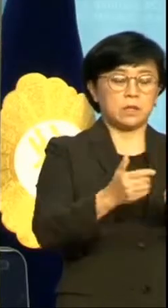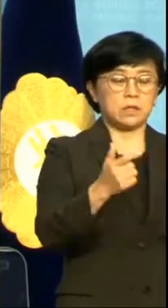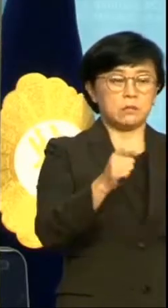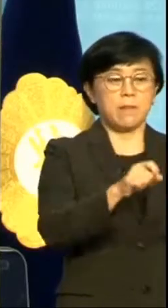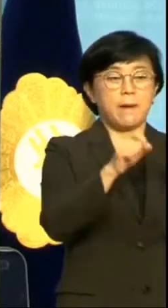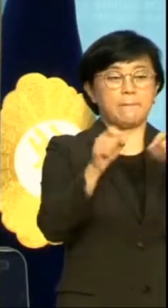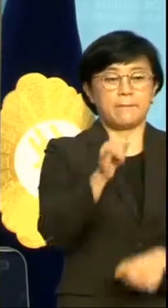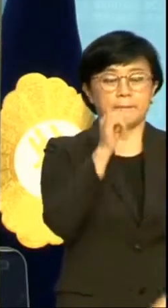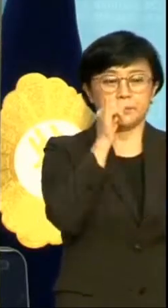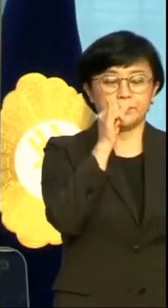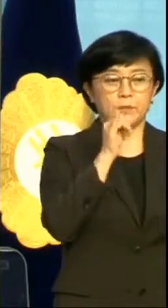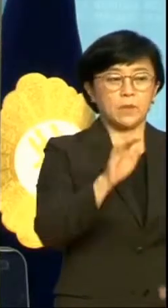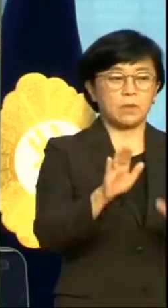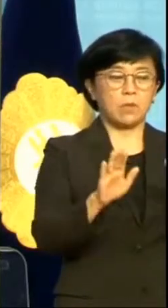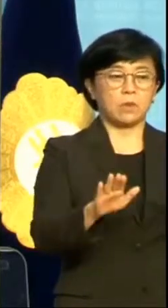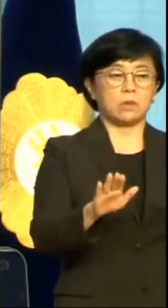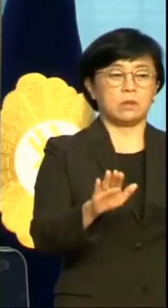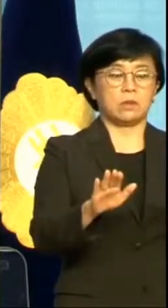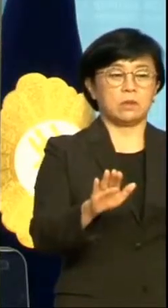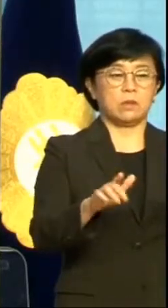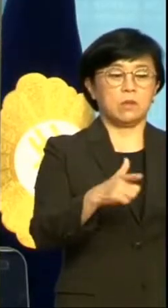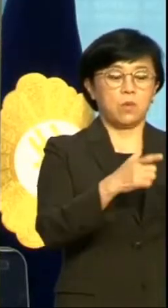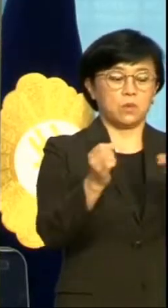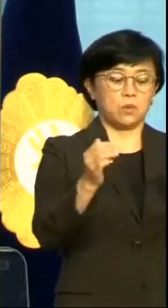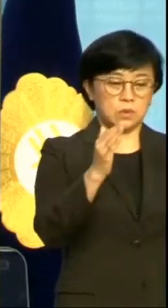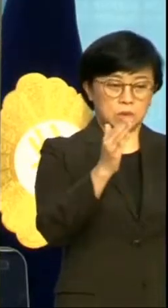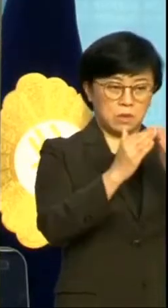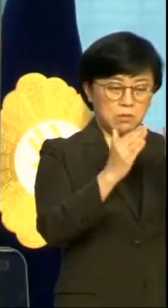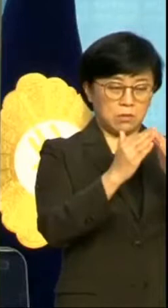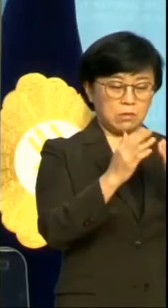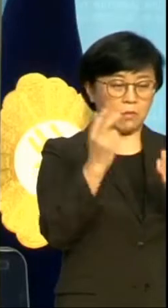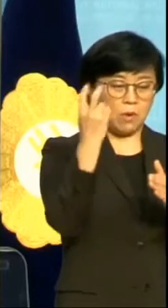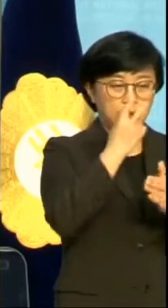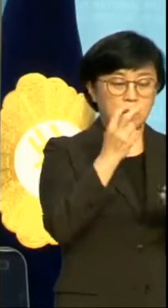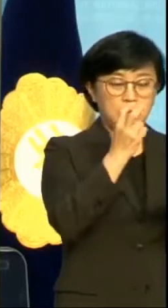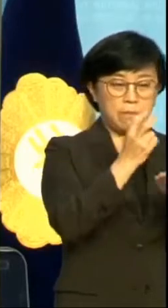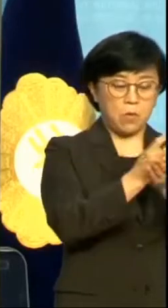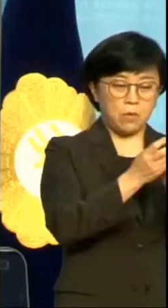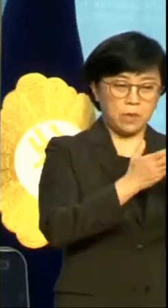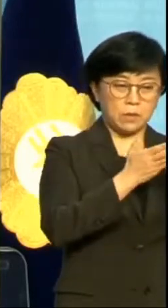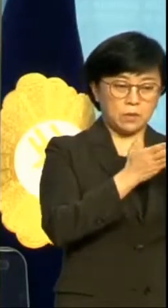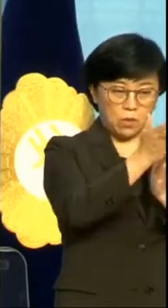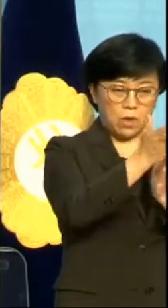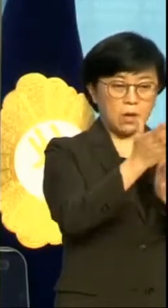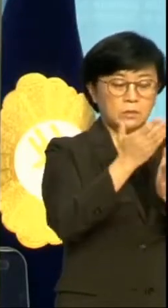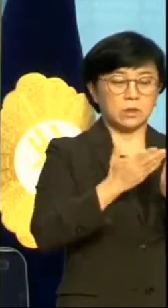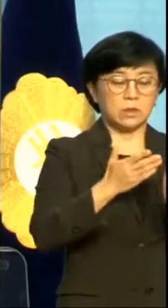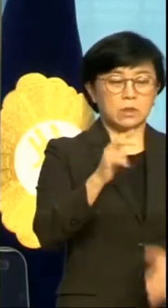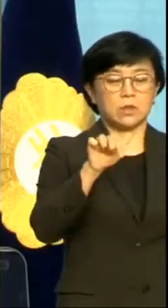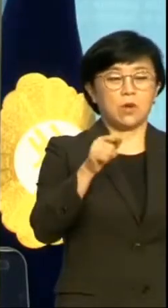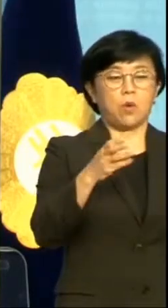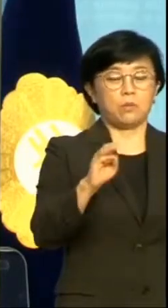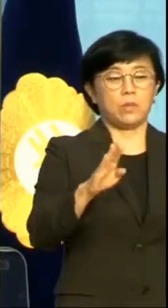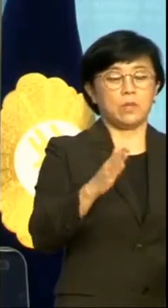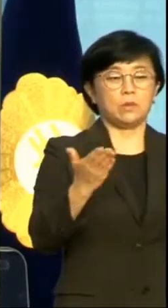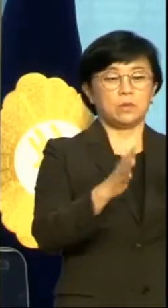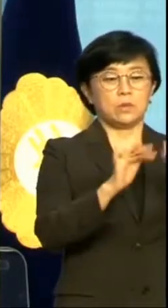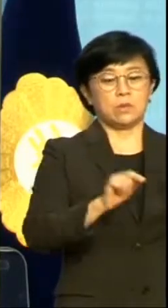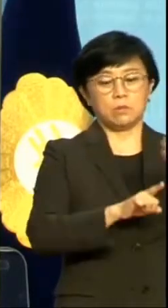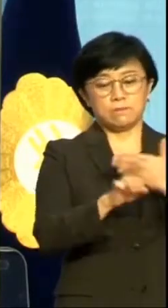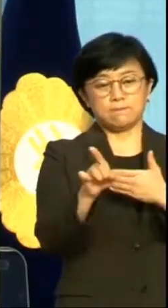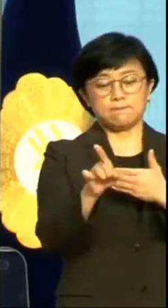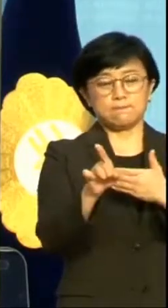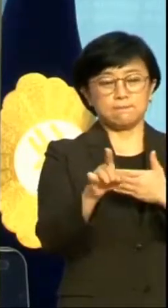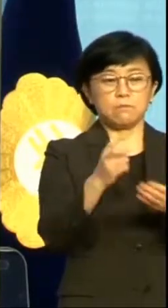상황이었습니다 이번에 공동주택 관리 법이 국회를 통과함으로써 경빈 흠 자가 경비 아무 이외에